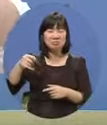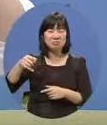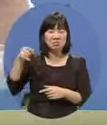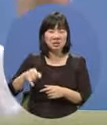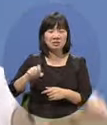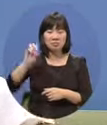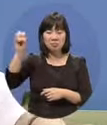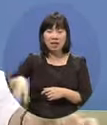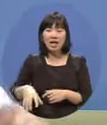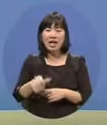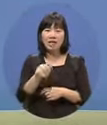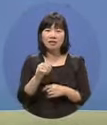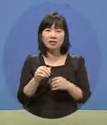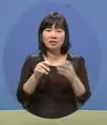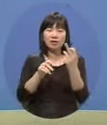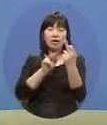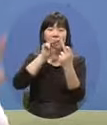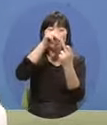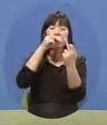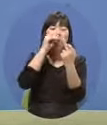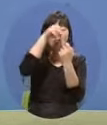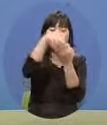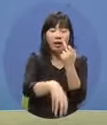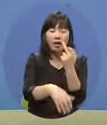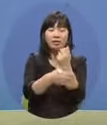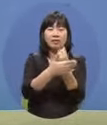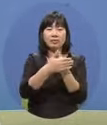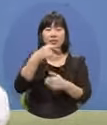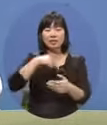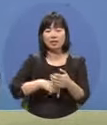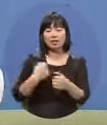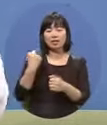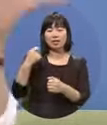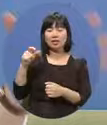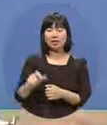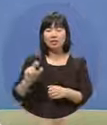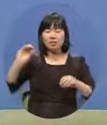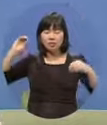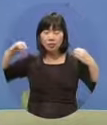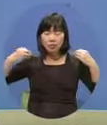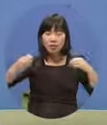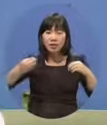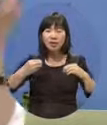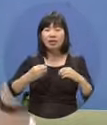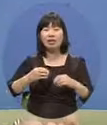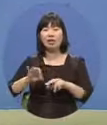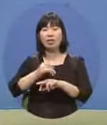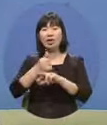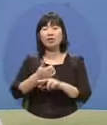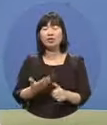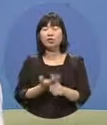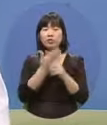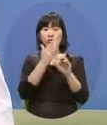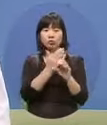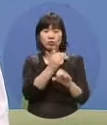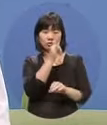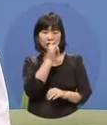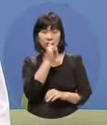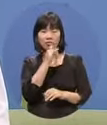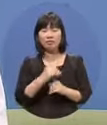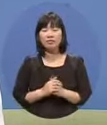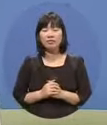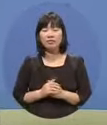또 절벽에서 물어다가 떨어뜨리고 이러면서 내성이 강한 정말 그 동물의 그 제왕으로 키우잖아요.